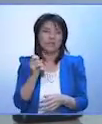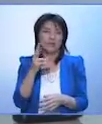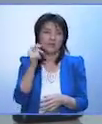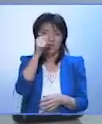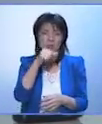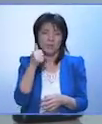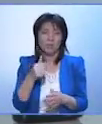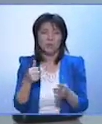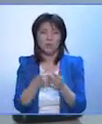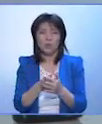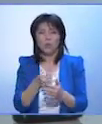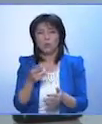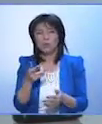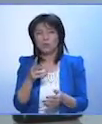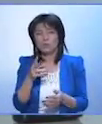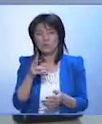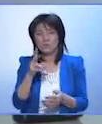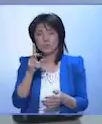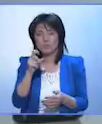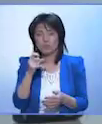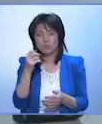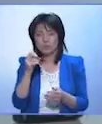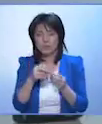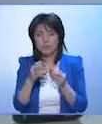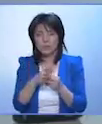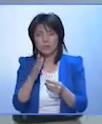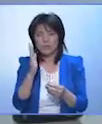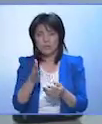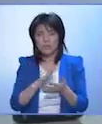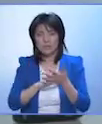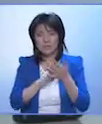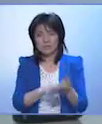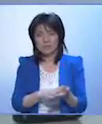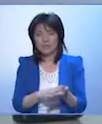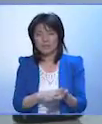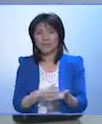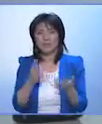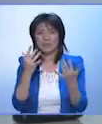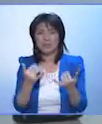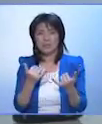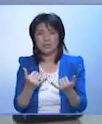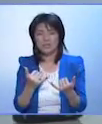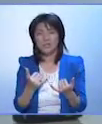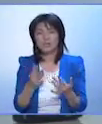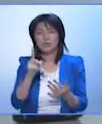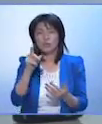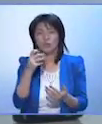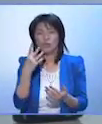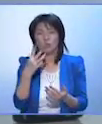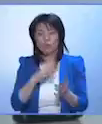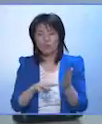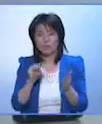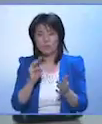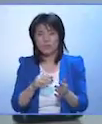5174-ке дейін өсті, ал 2016 жылы атқарушылық құжаттардың саны 180 мыңнан асты.